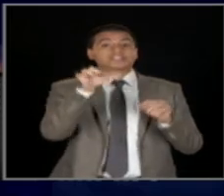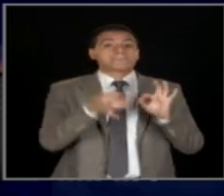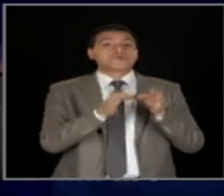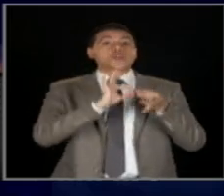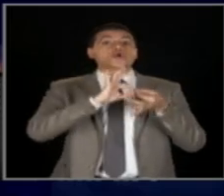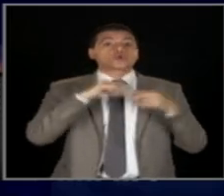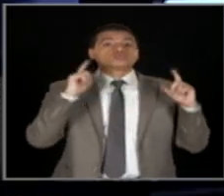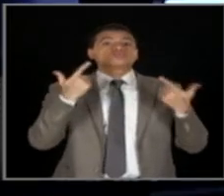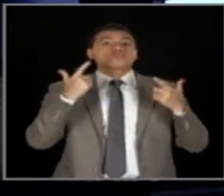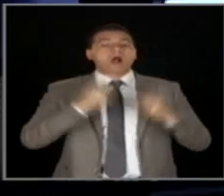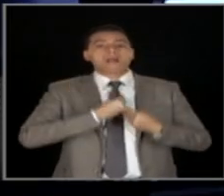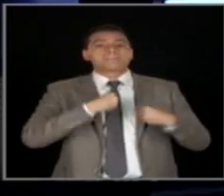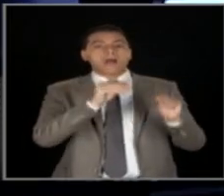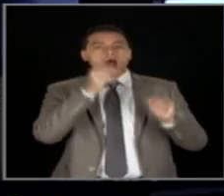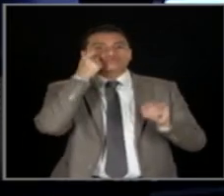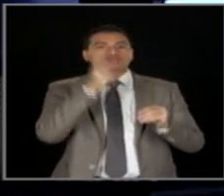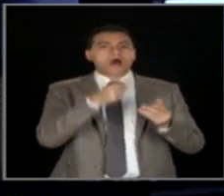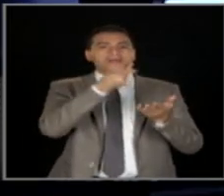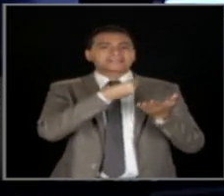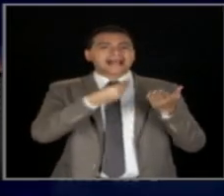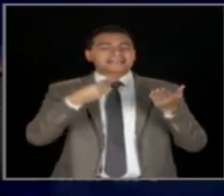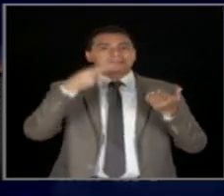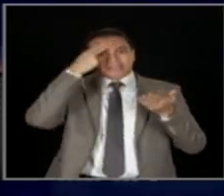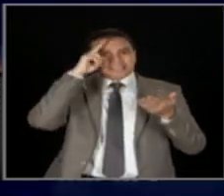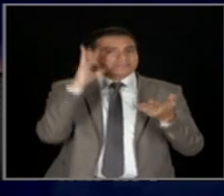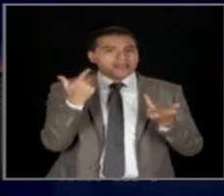195 مليون دولار في مايو